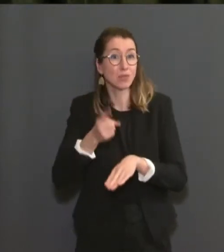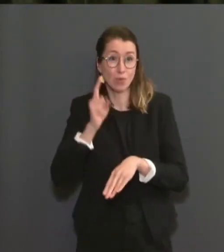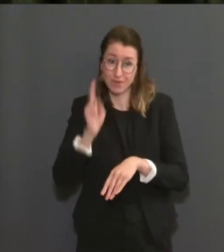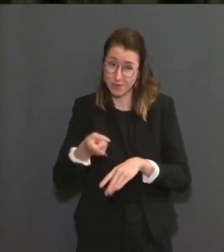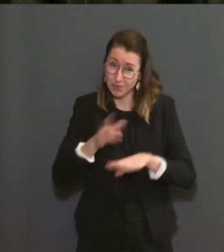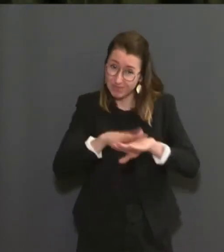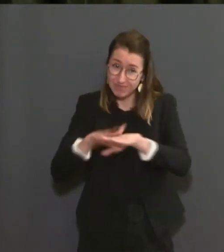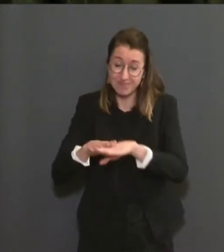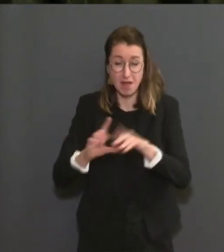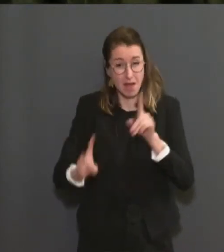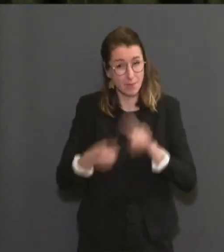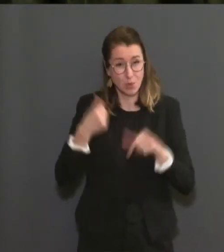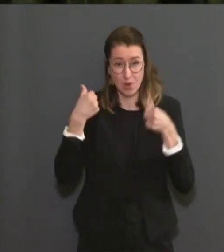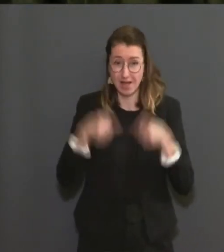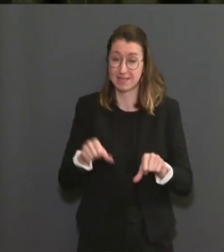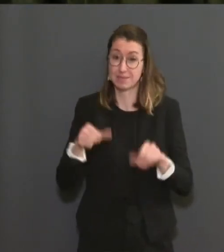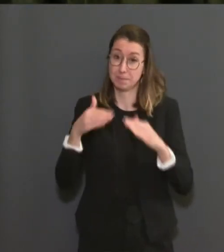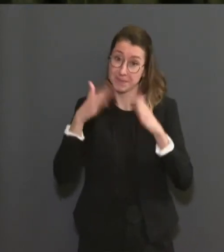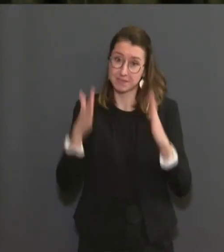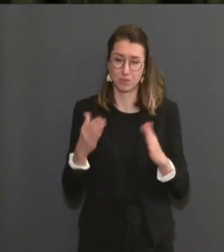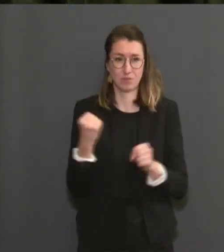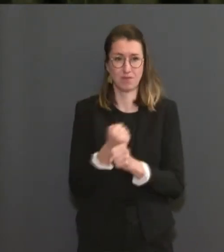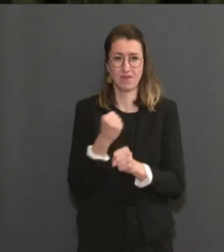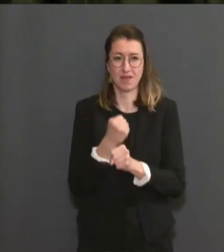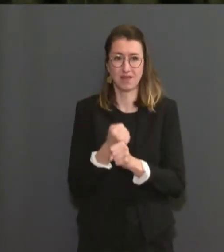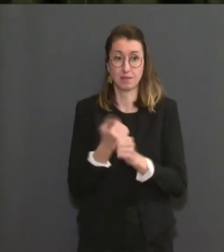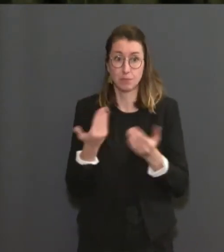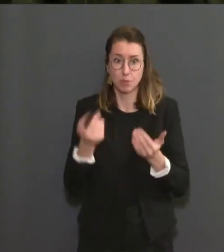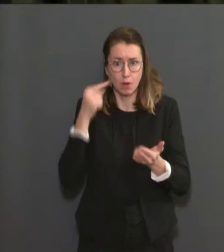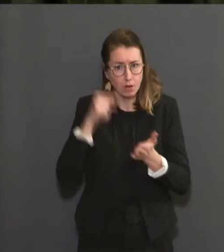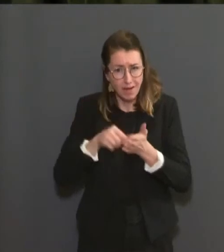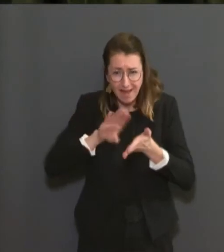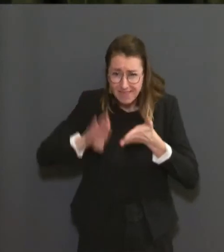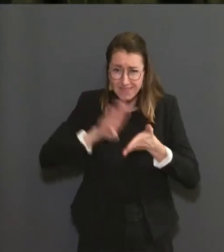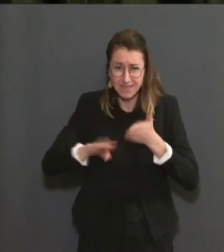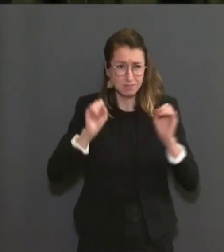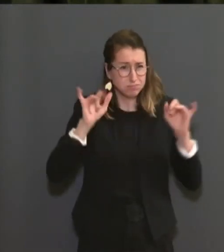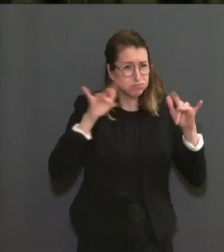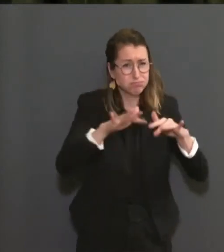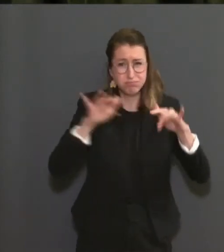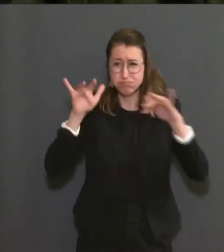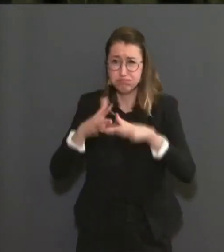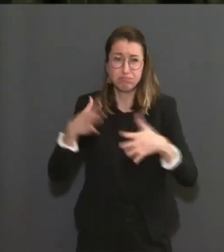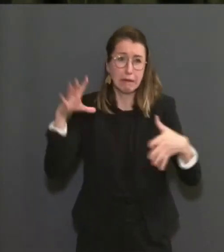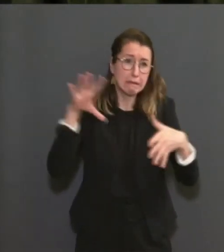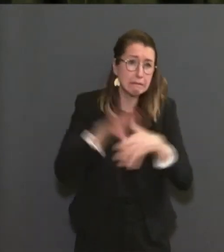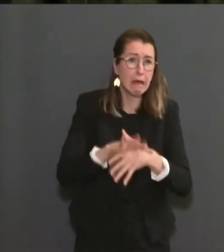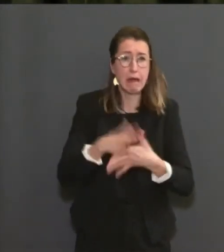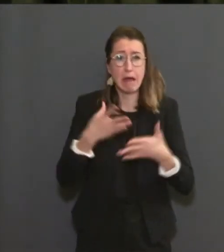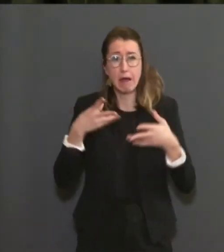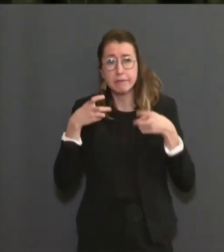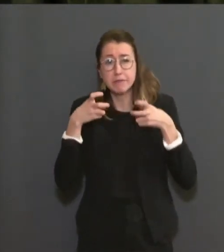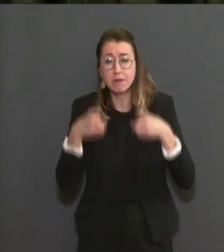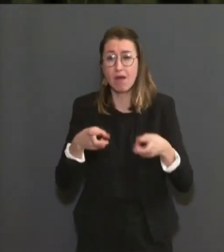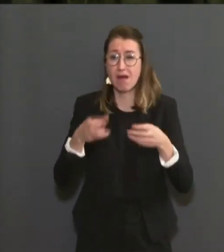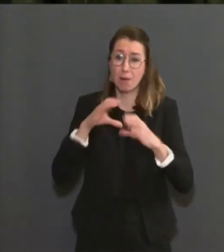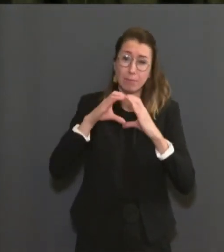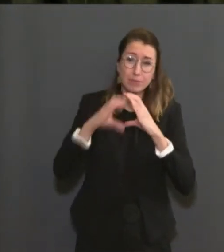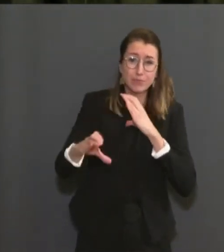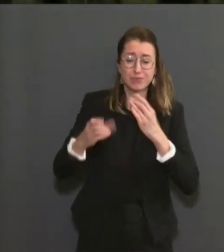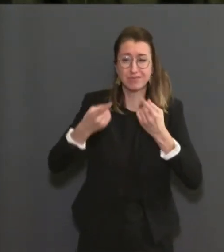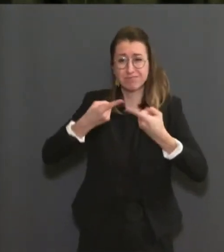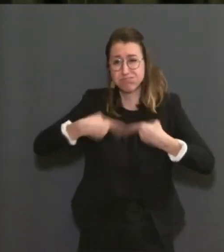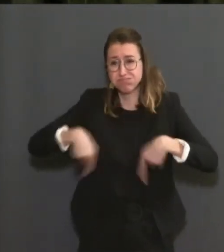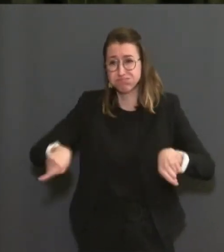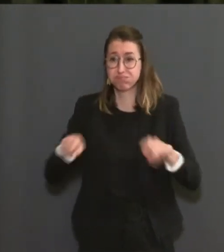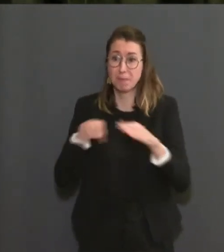commun, la fréquentation dans les gares, dans les arrêts de métro, etc. On le rappelle, le télétravail est obligatoire